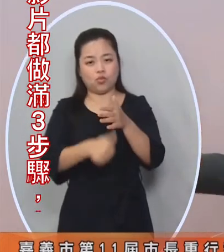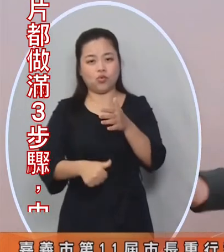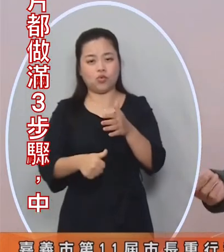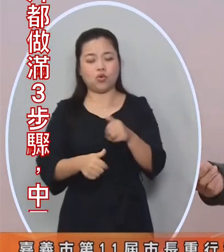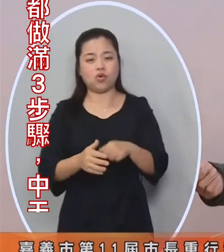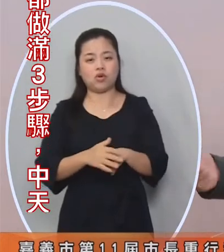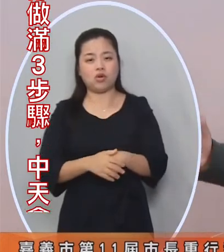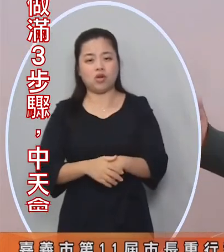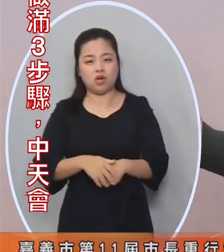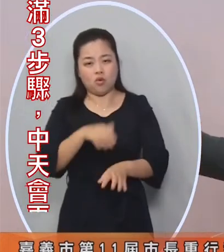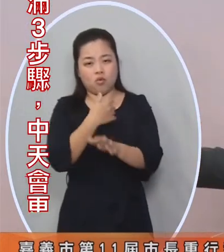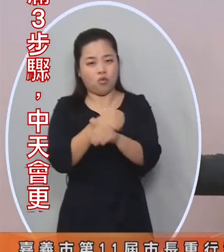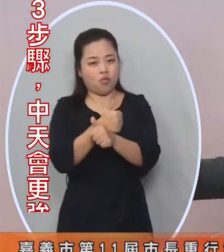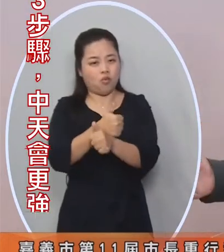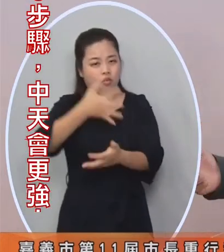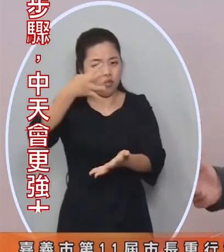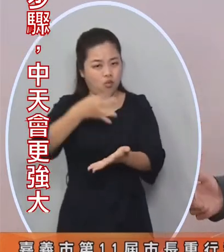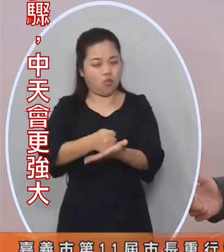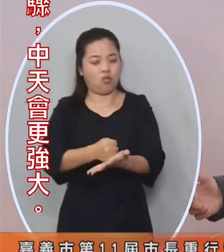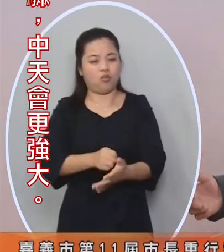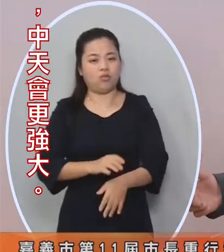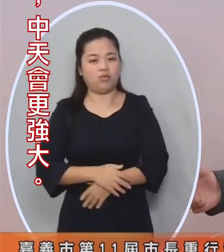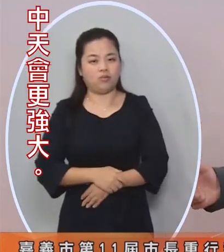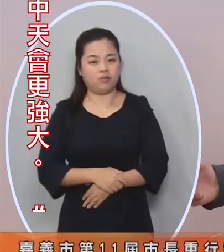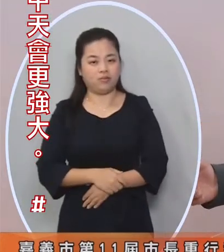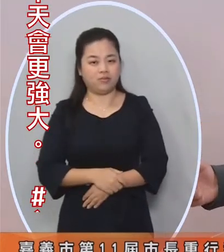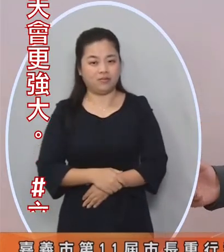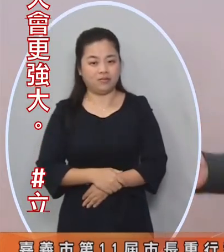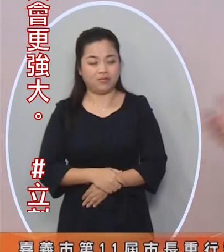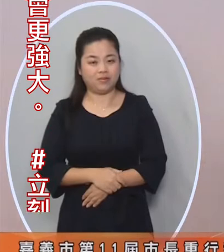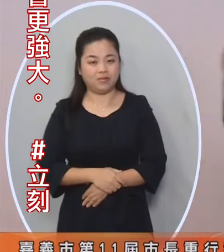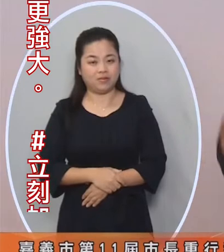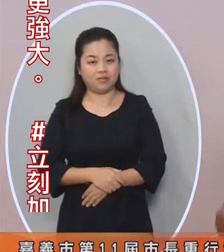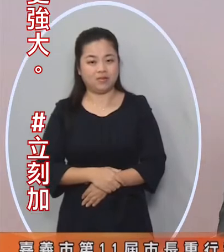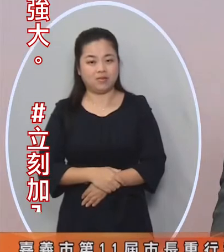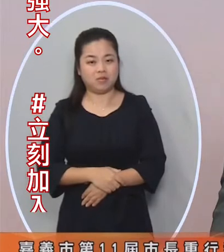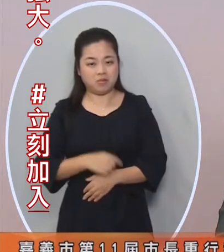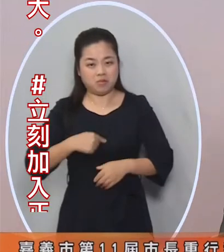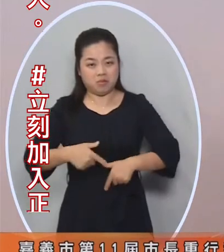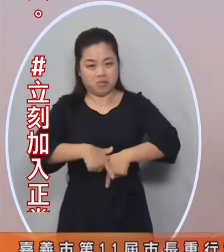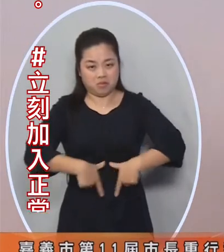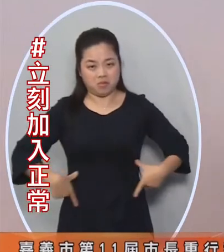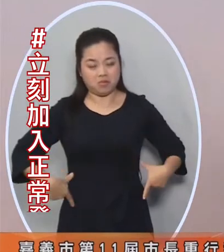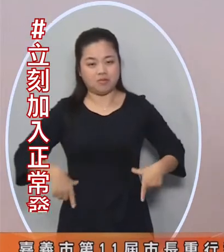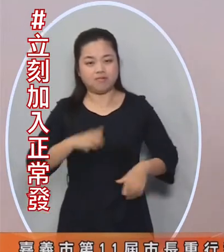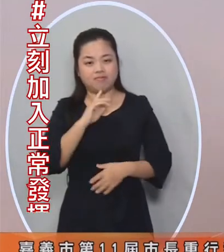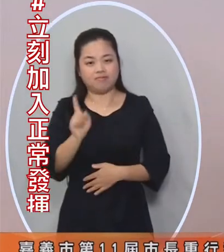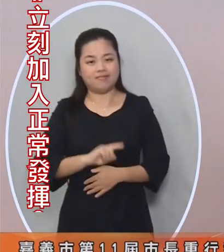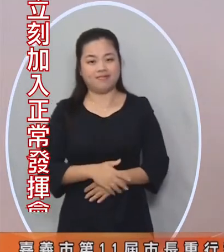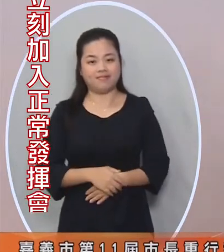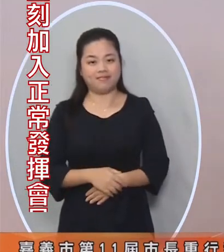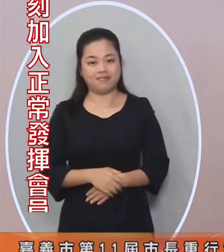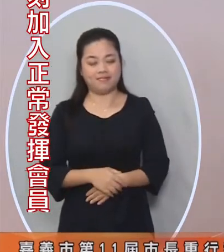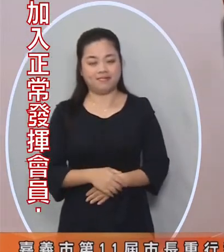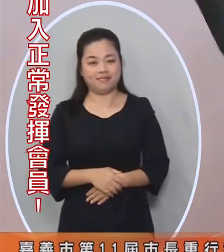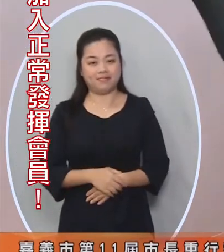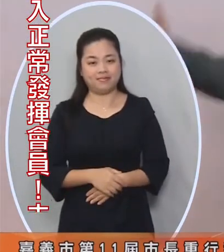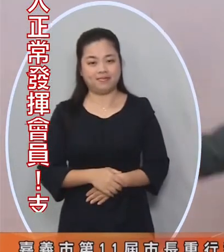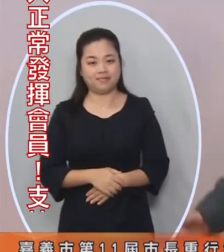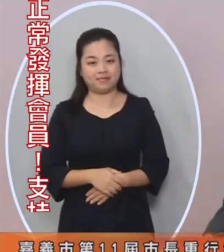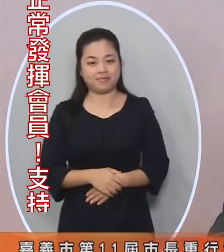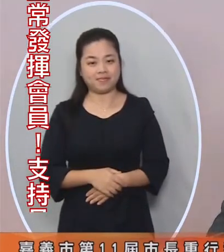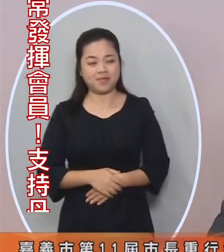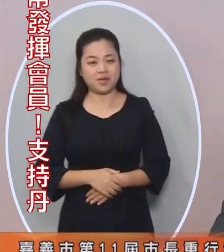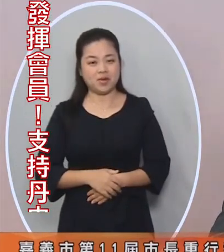千苦万苦，我呾讲实在啦，我的作用干嘛？原因就是安怎？千